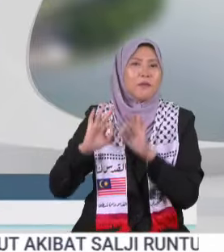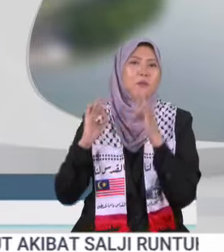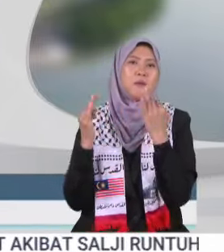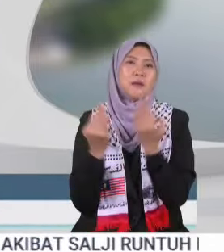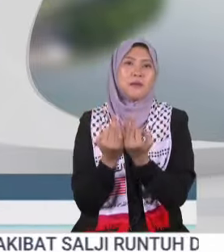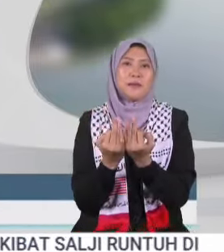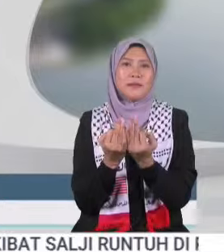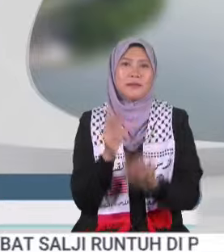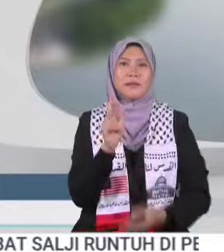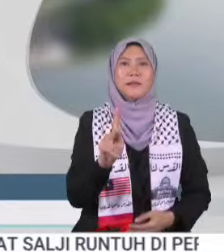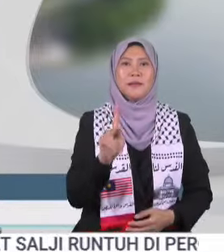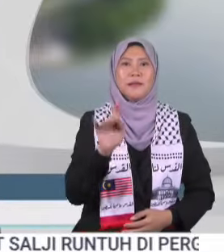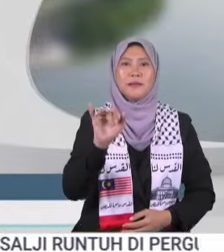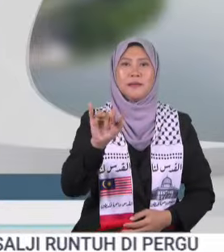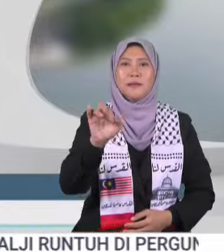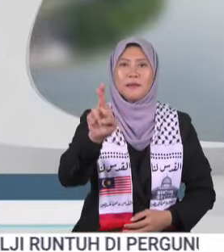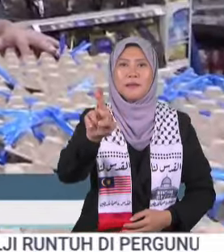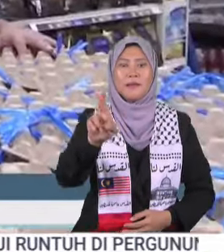rumah